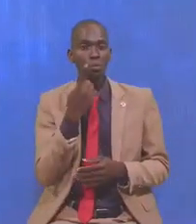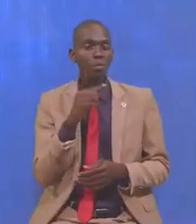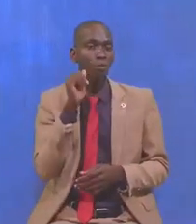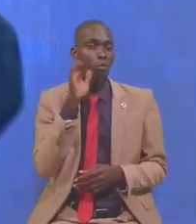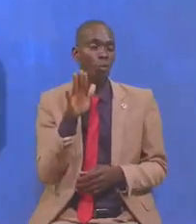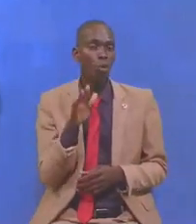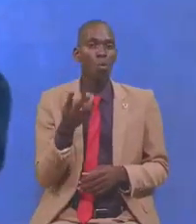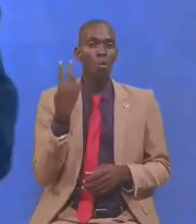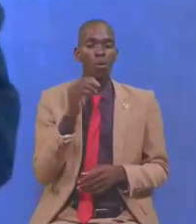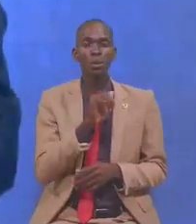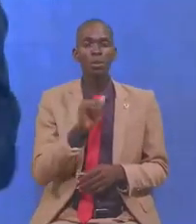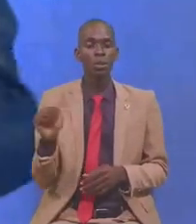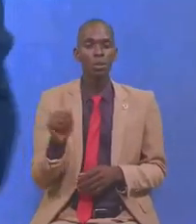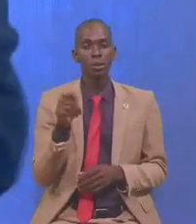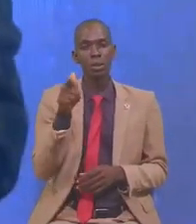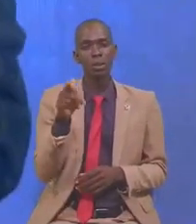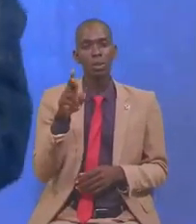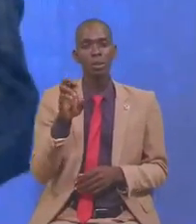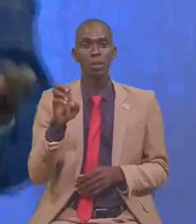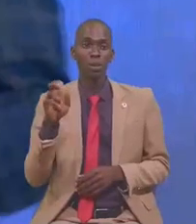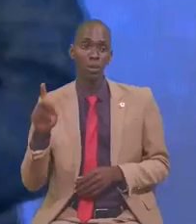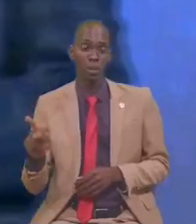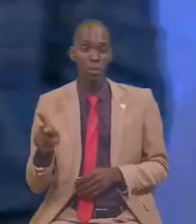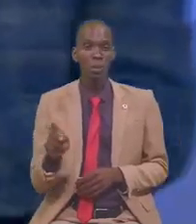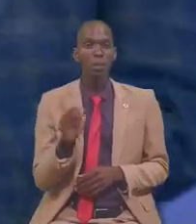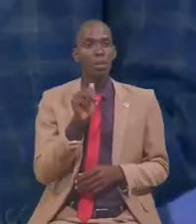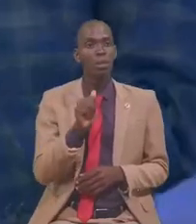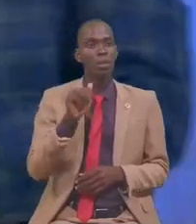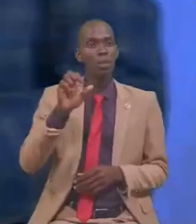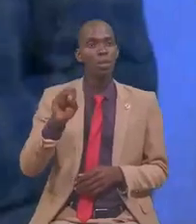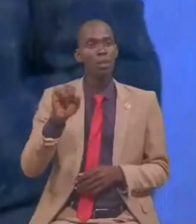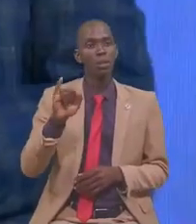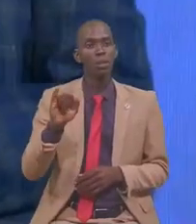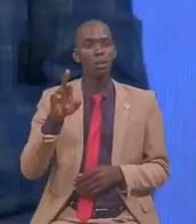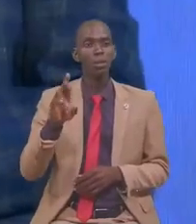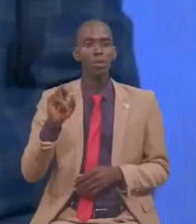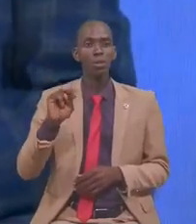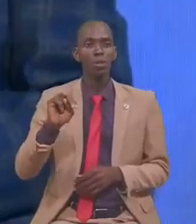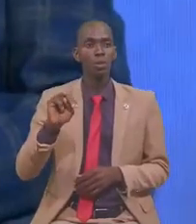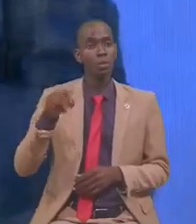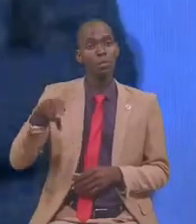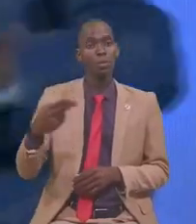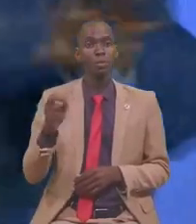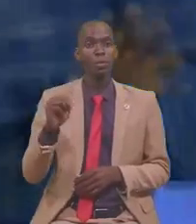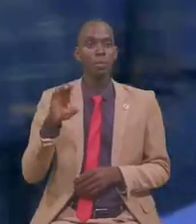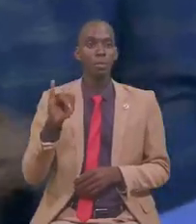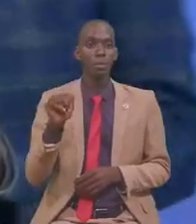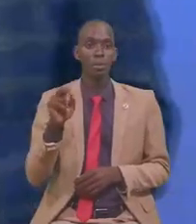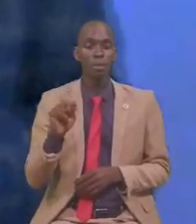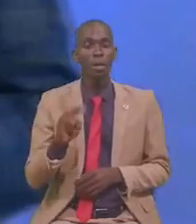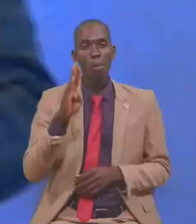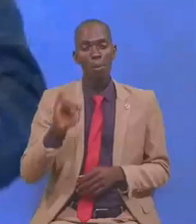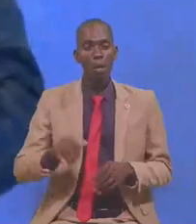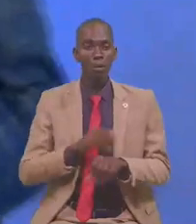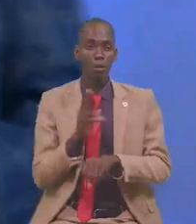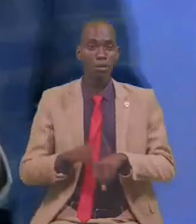cette femme était grecque syro-phénicienne d'origine. Ce n'est pas